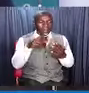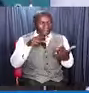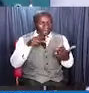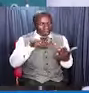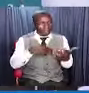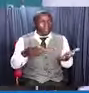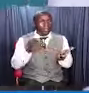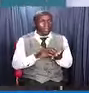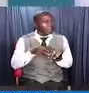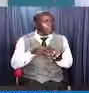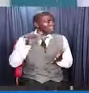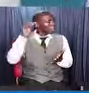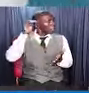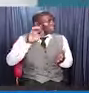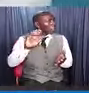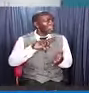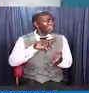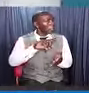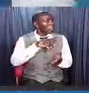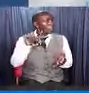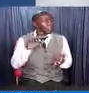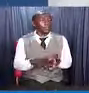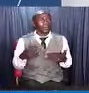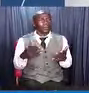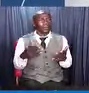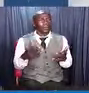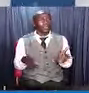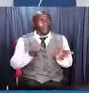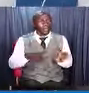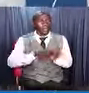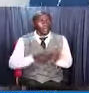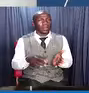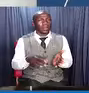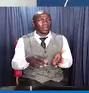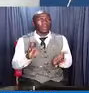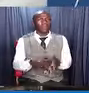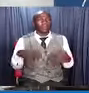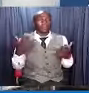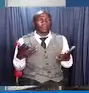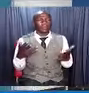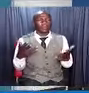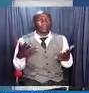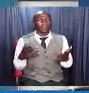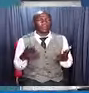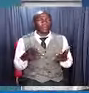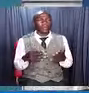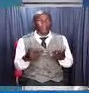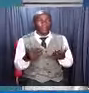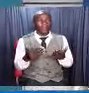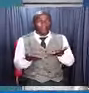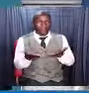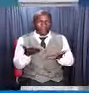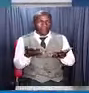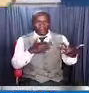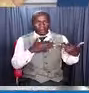hapo hawajasikia. Read for us, they've not heard. Hallelujah. Hallelujah. Hallelujah. Hallelujah. Ndio jipime nafsi